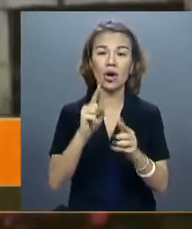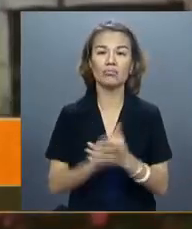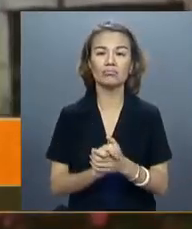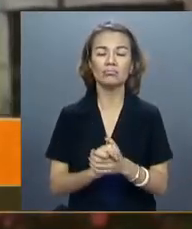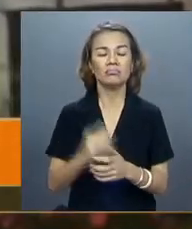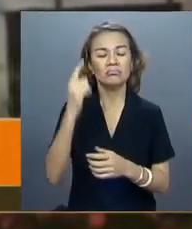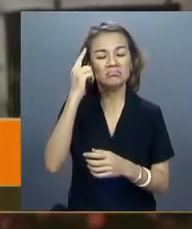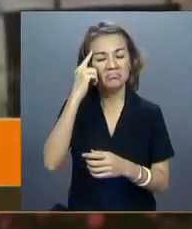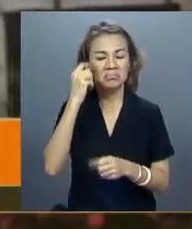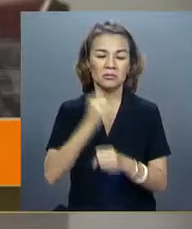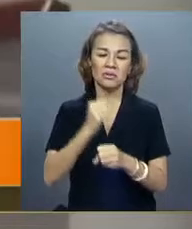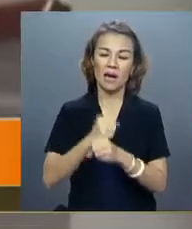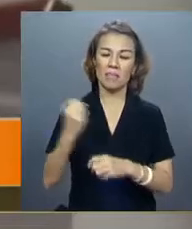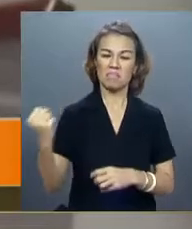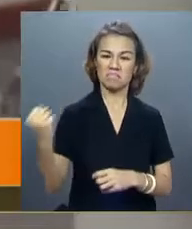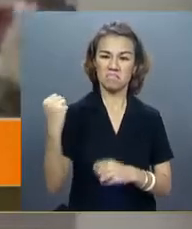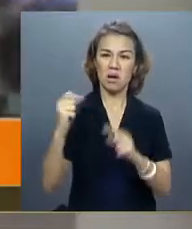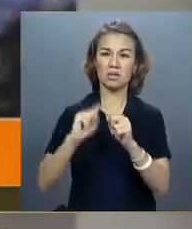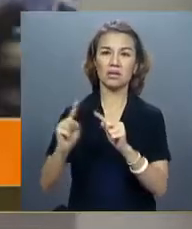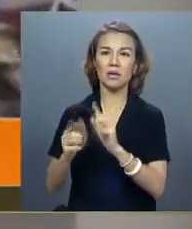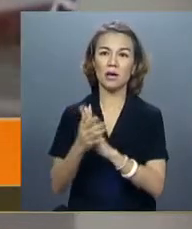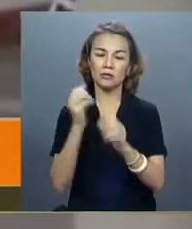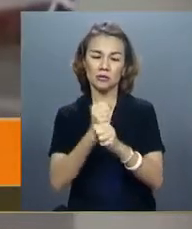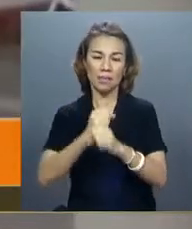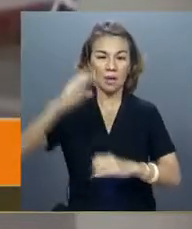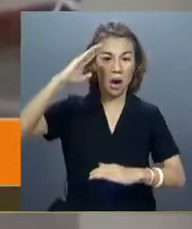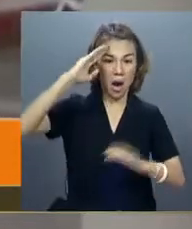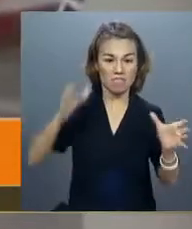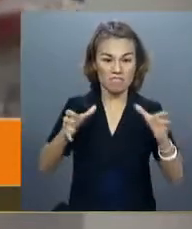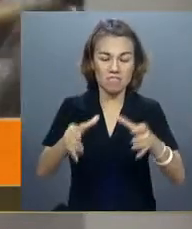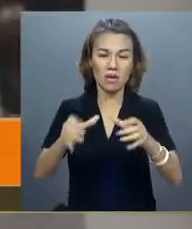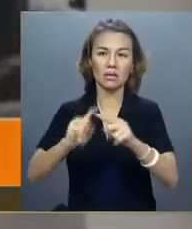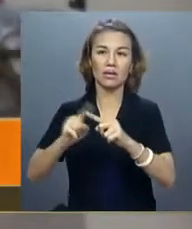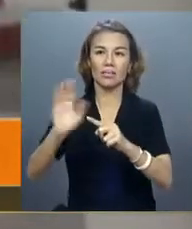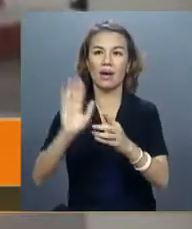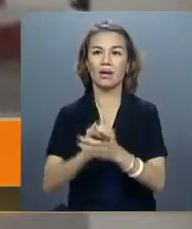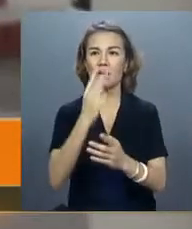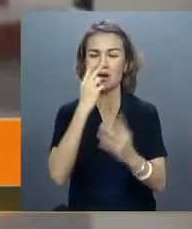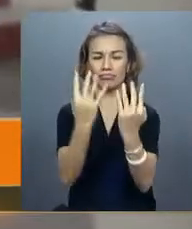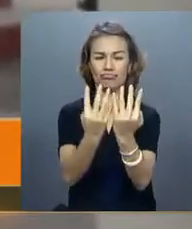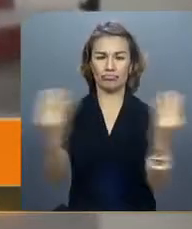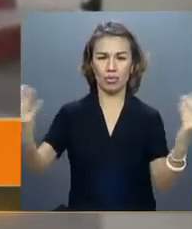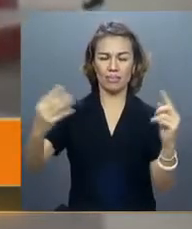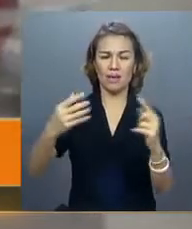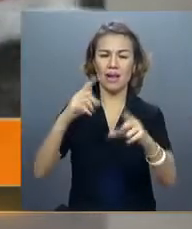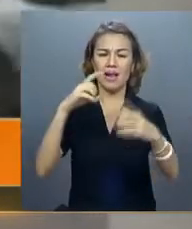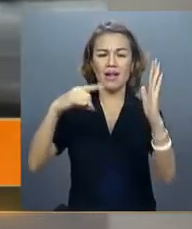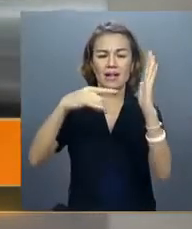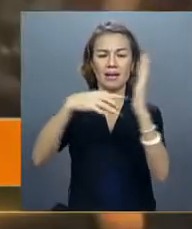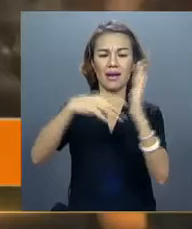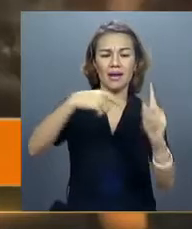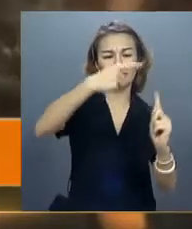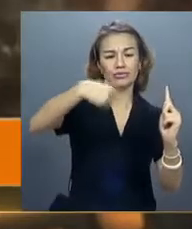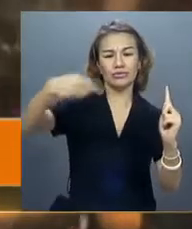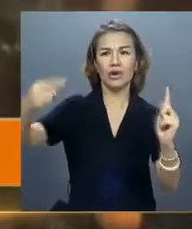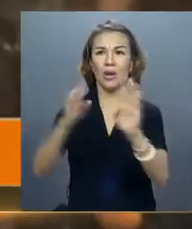นแรงในการจับตัวพระธรรมชโยแต่เป็นที่น่าสังเกตว่ายังมีการเสริมรั้วลวดหนามบริเวณประตู5นะคะซึ่งภายในเป็นอา